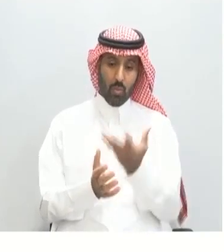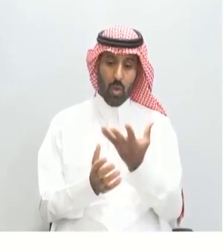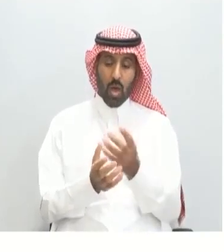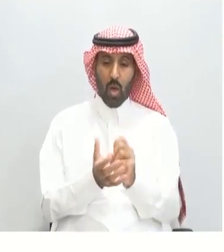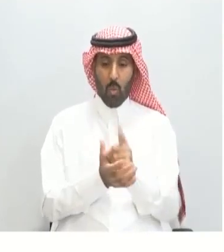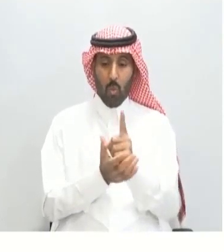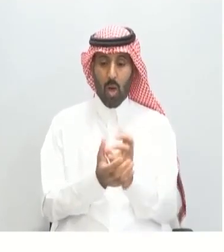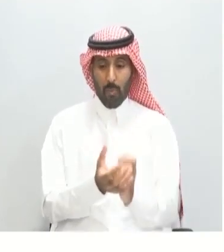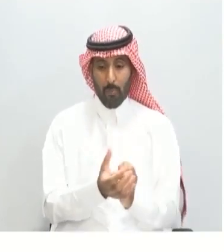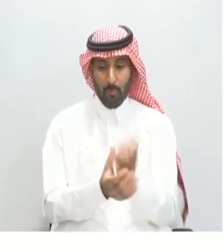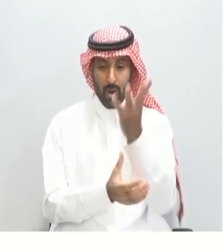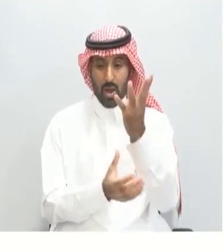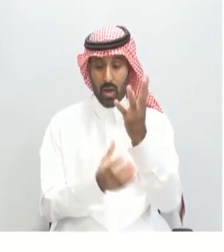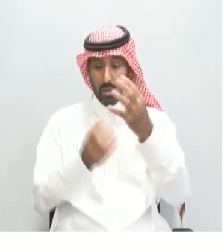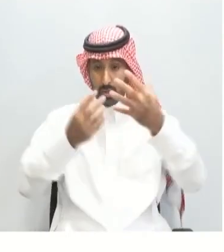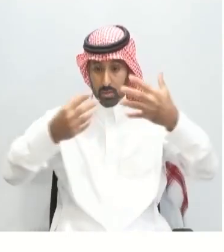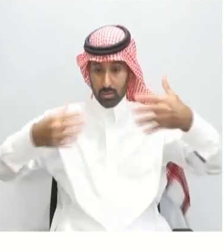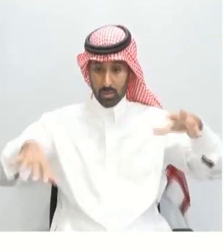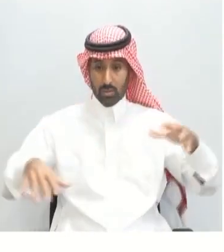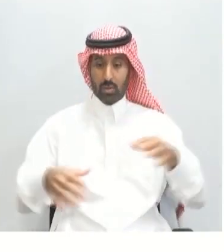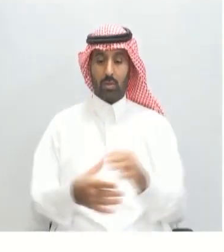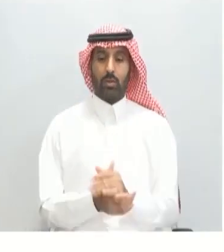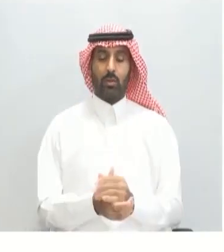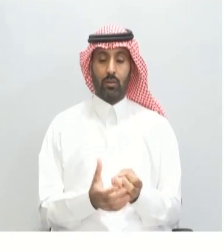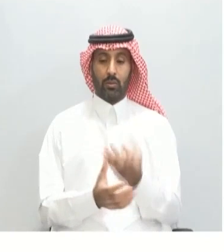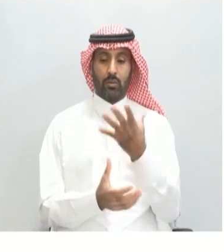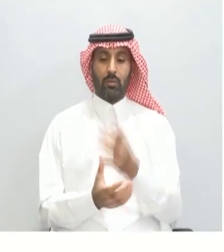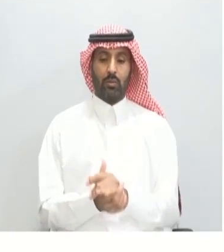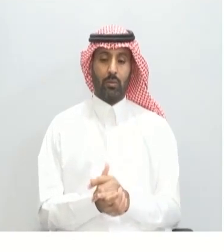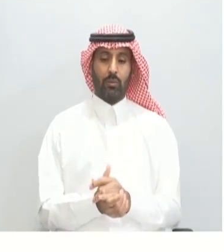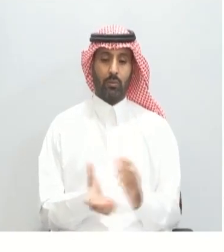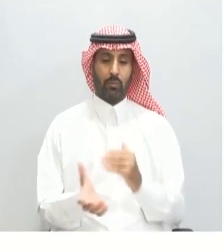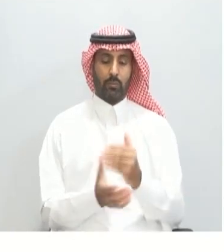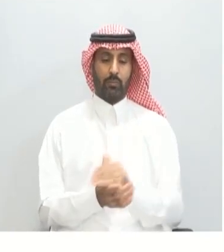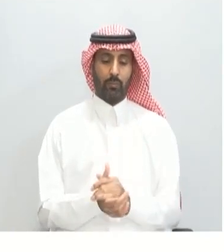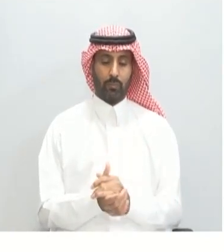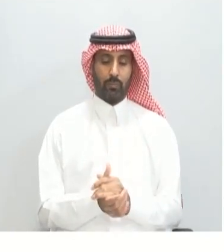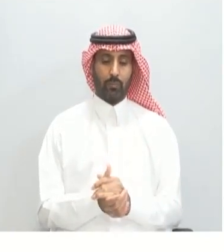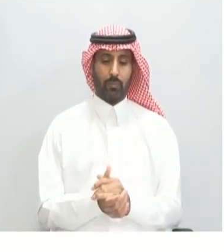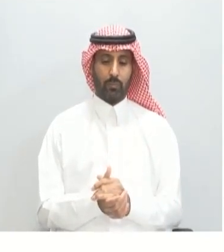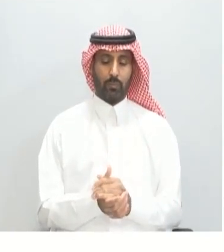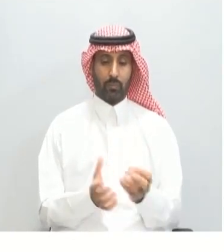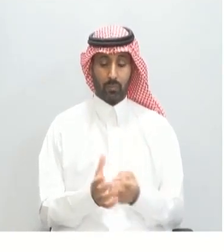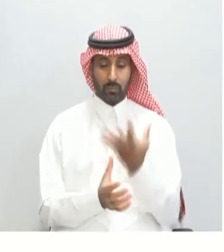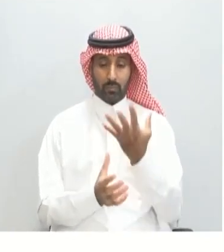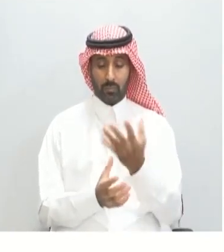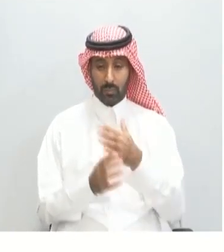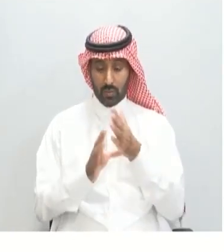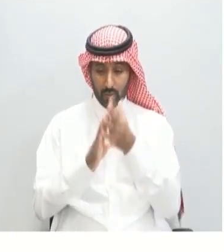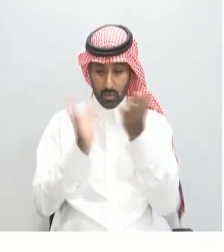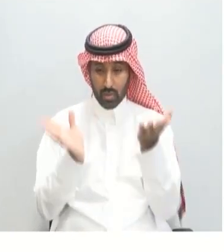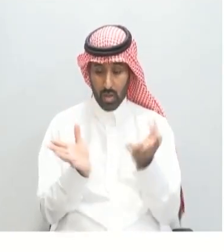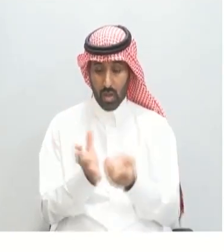والغازات المتكونه في باطن الارض الى الخروج الى او او الى الخروج على خارج